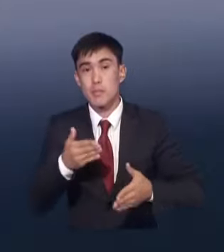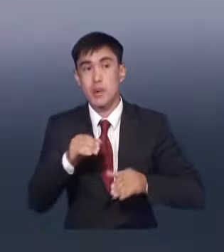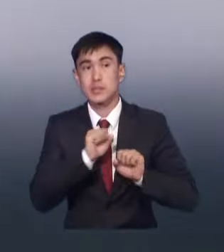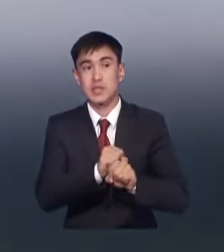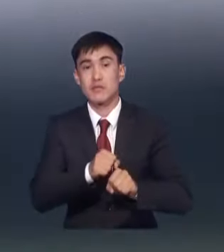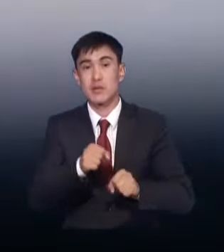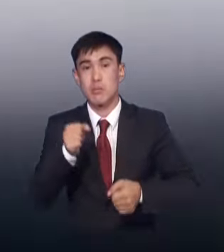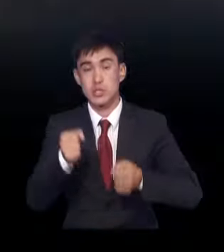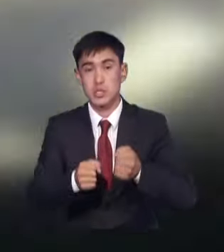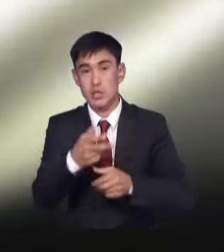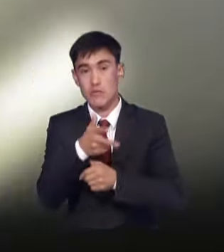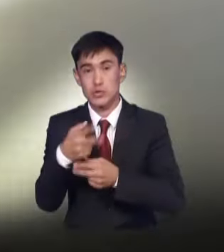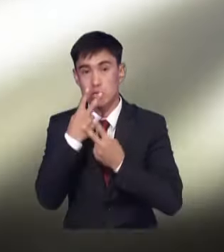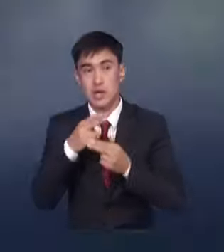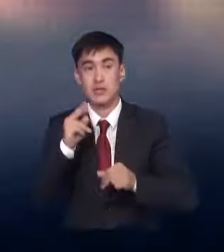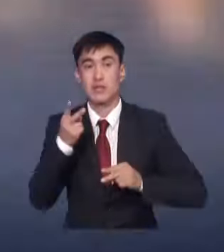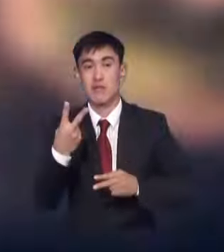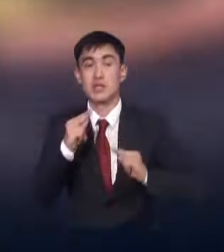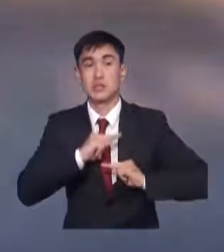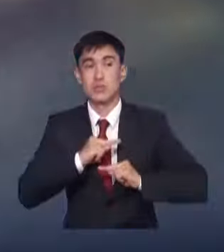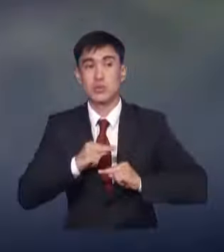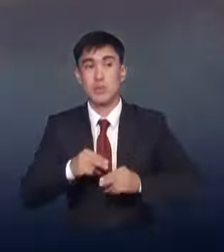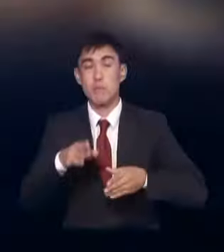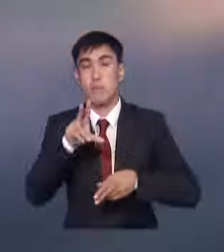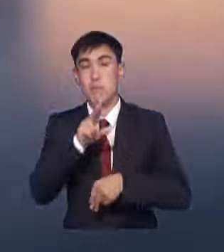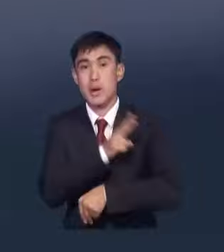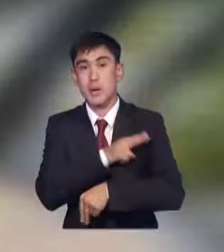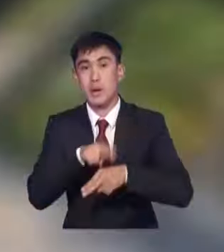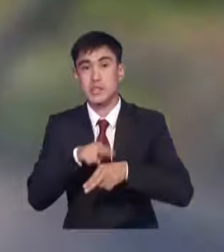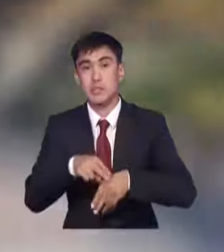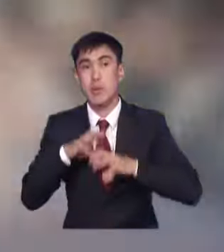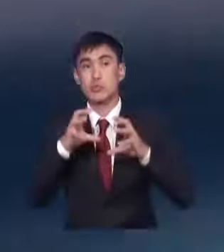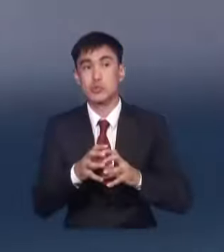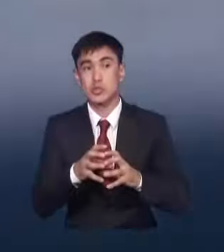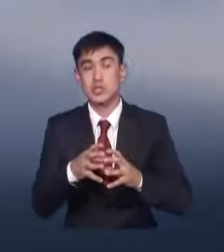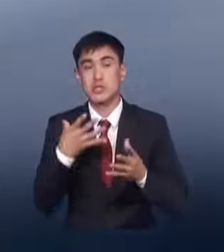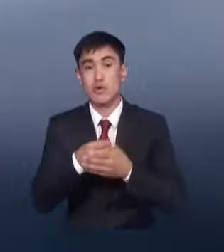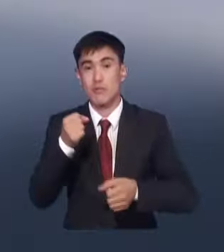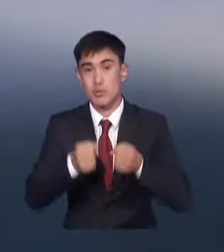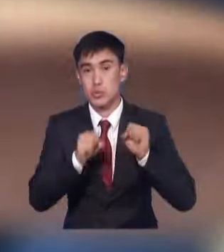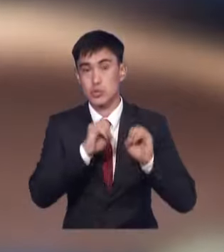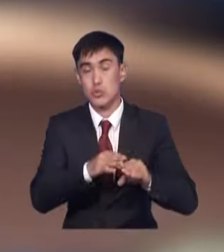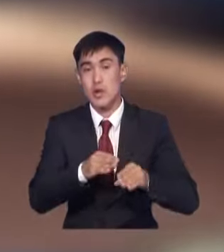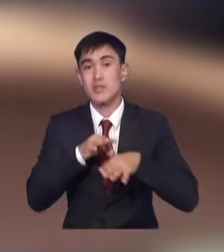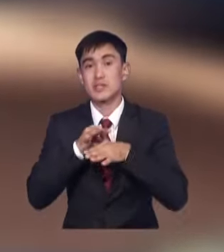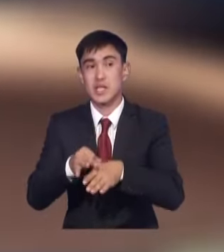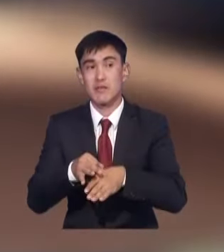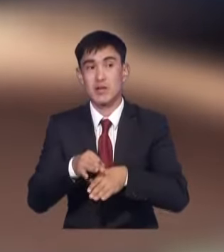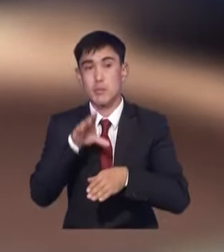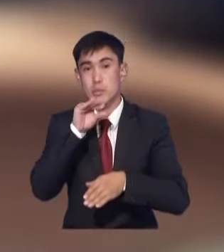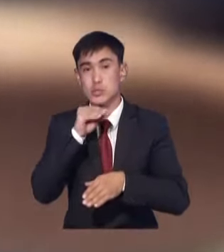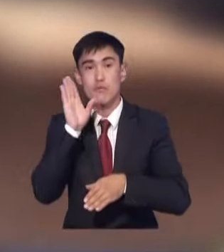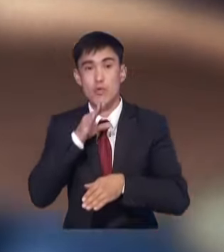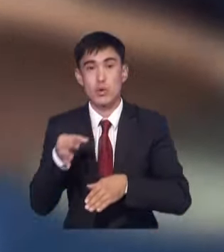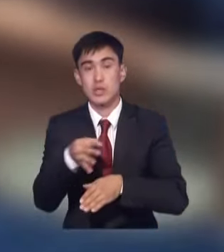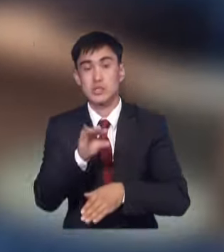транспортный поток На видео сняли как два сотрудника полка патрульной полиции поместили утку с выводком в свою автомашину они доставили птенцов к водному